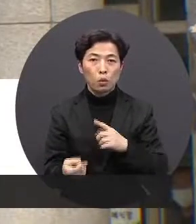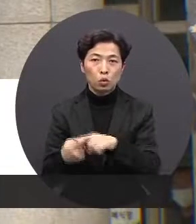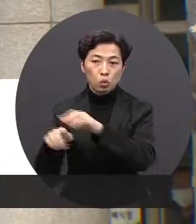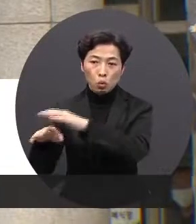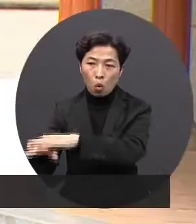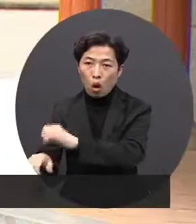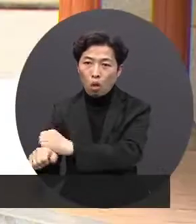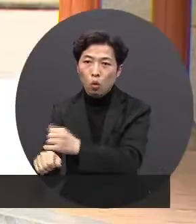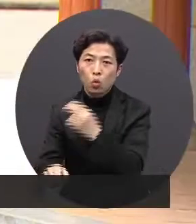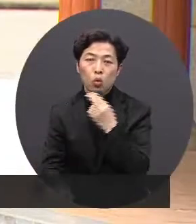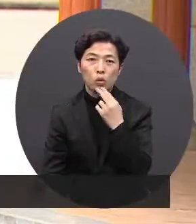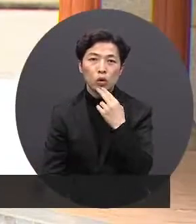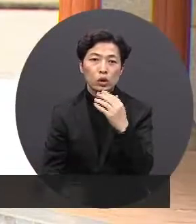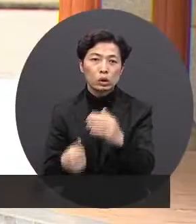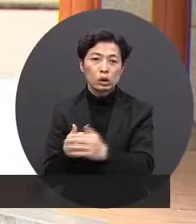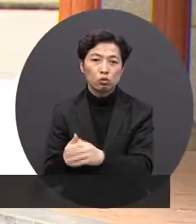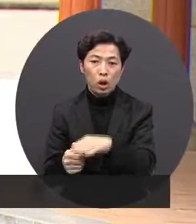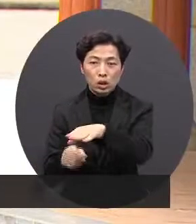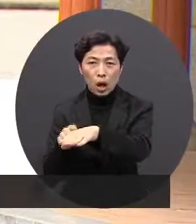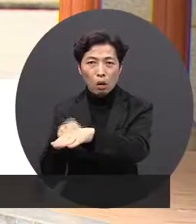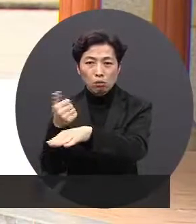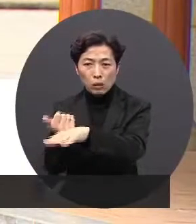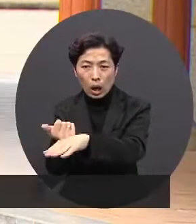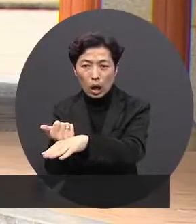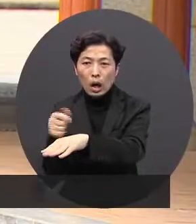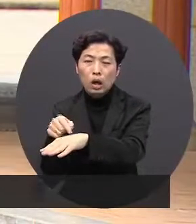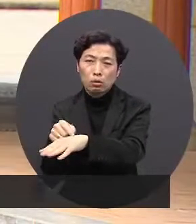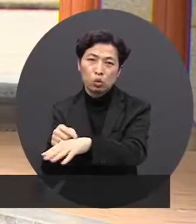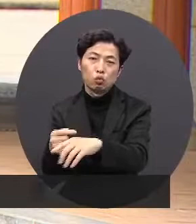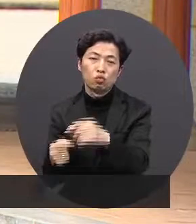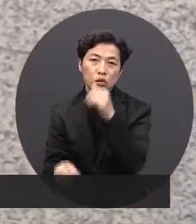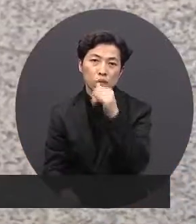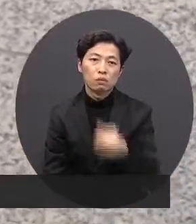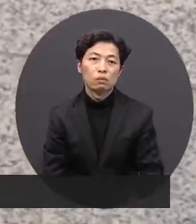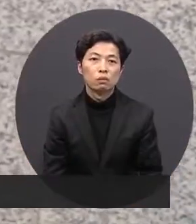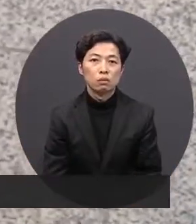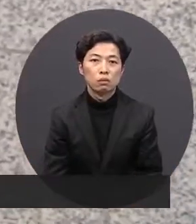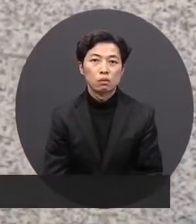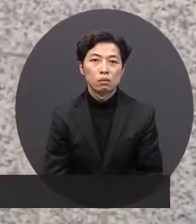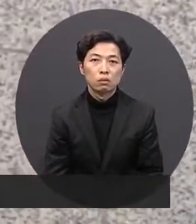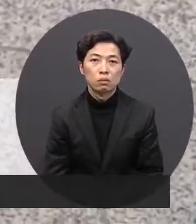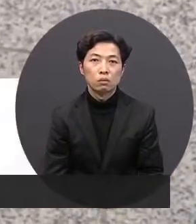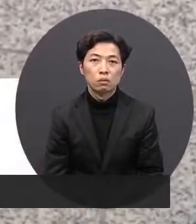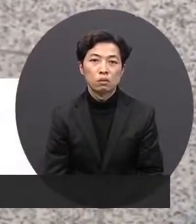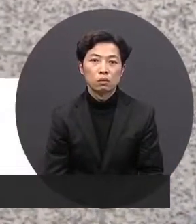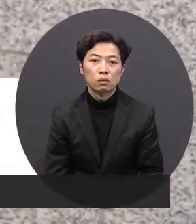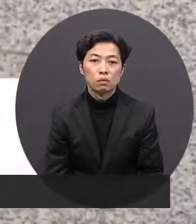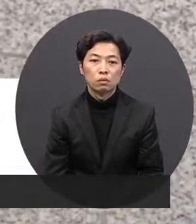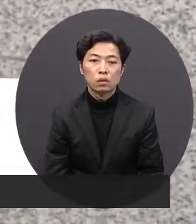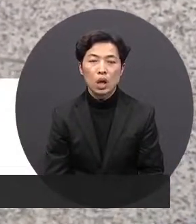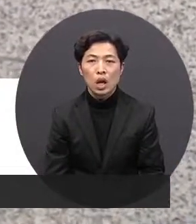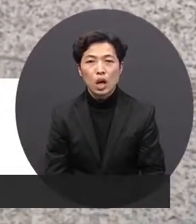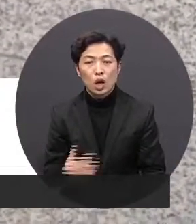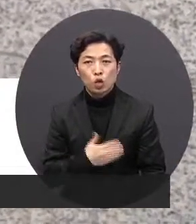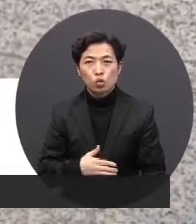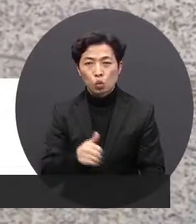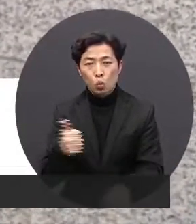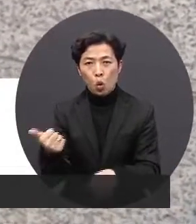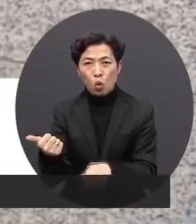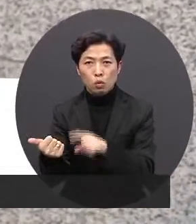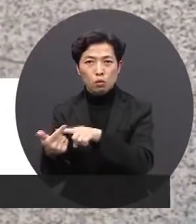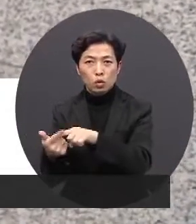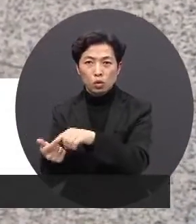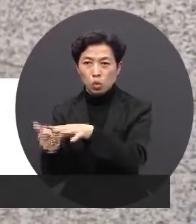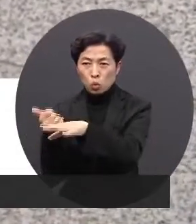차 시신을 차량에 보관하는 일까지 생기고 있습니다. 시신을 차에 실어놓고 하룻밤을 차에서